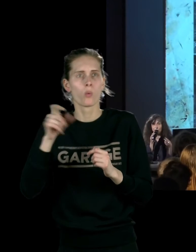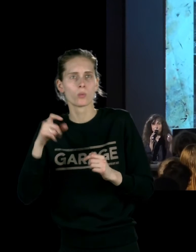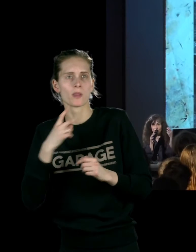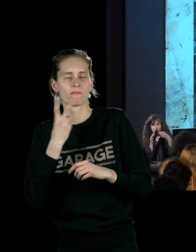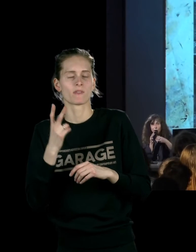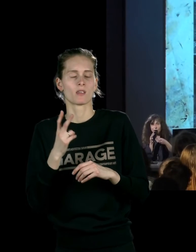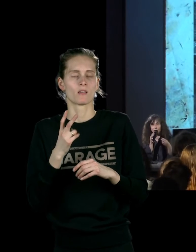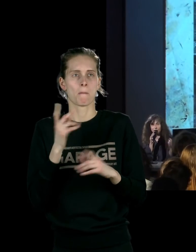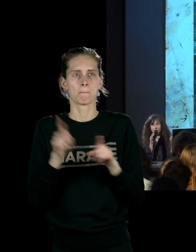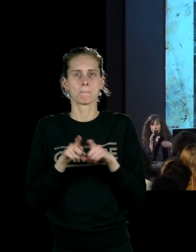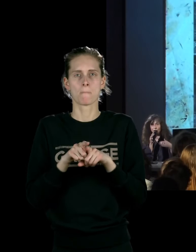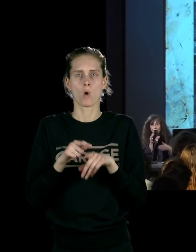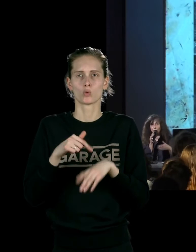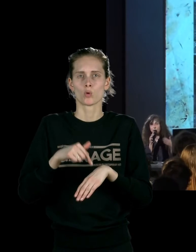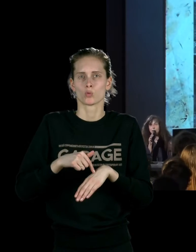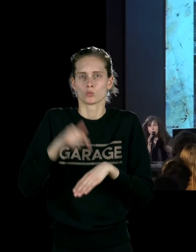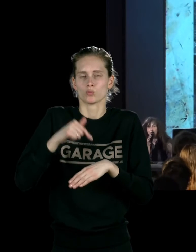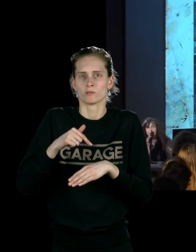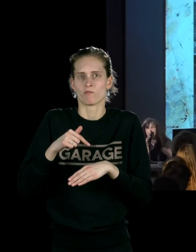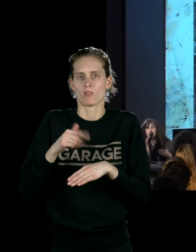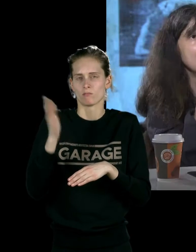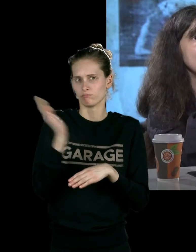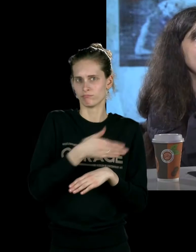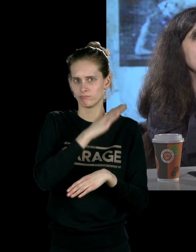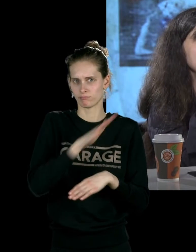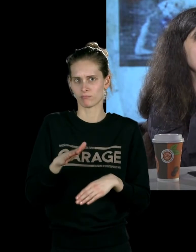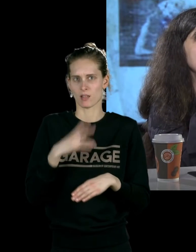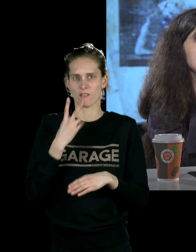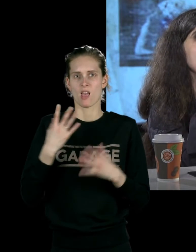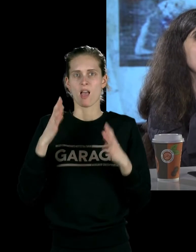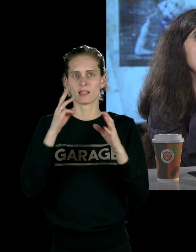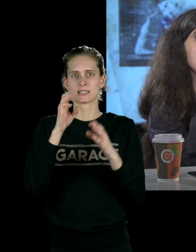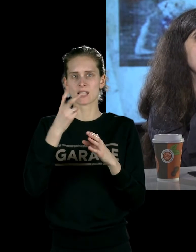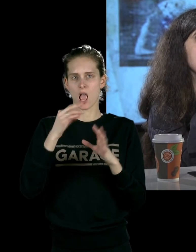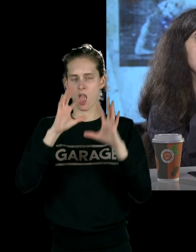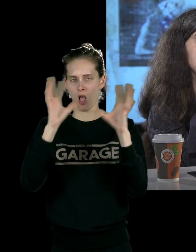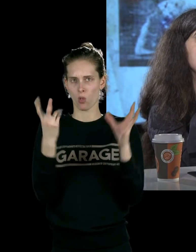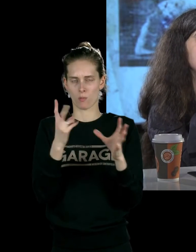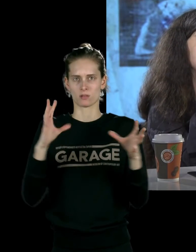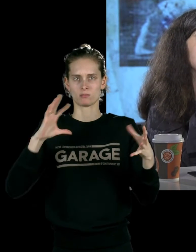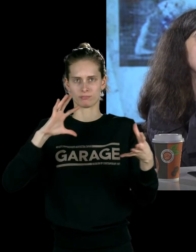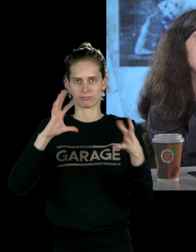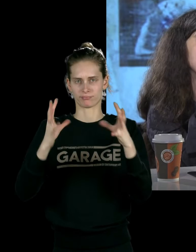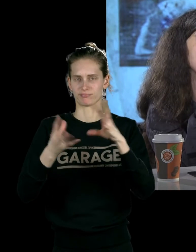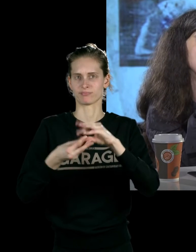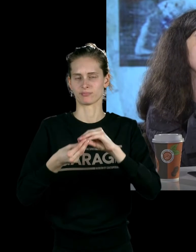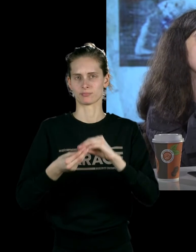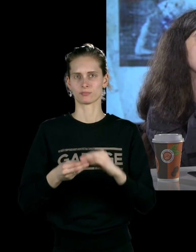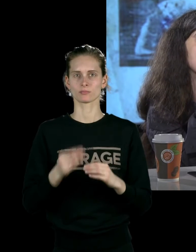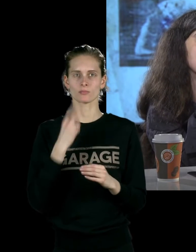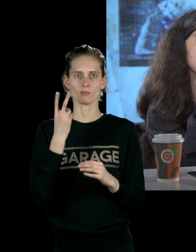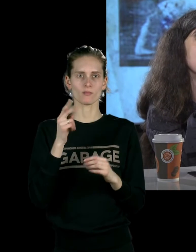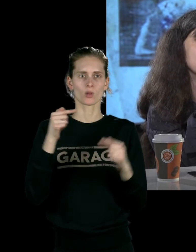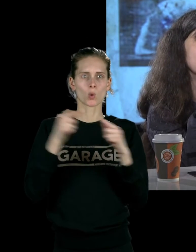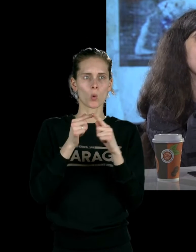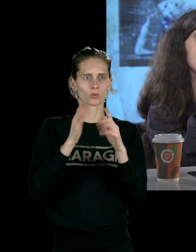границы, очерчивающие твое тело и отделяющие его от тела партнера. И вот это самое нарушение границы тела, нарушение контура